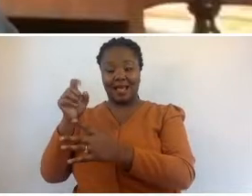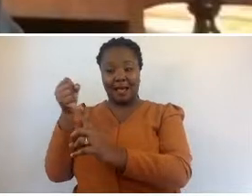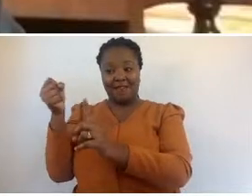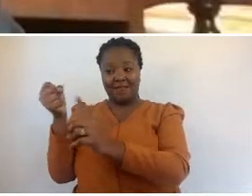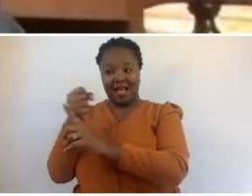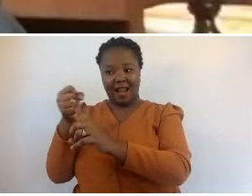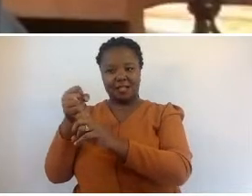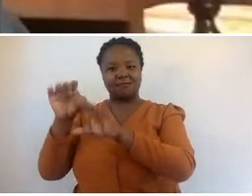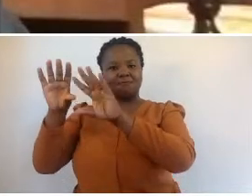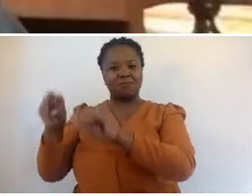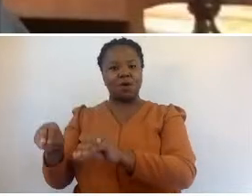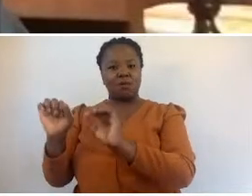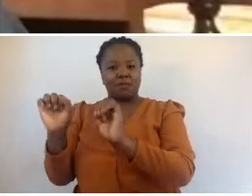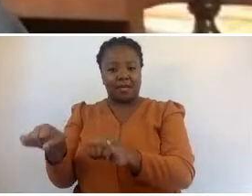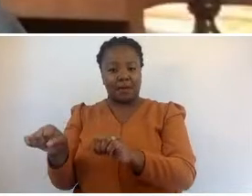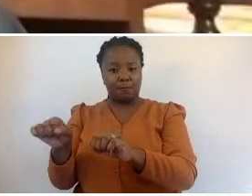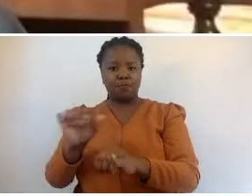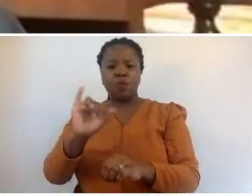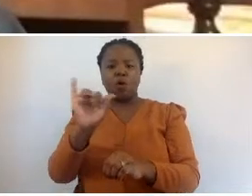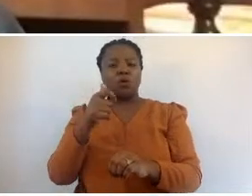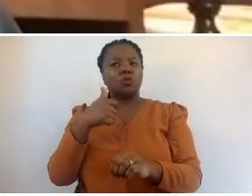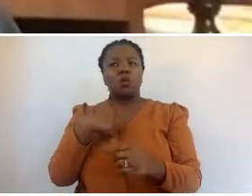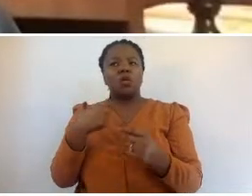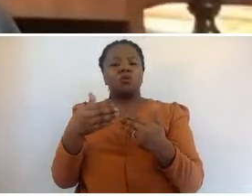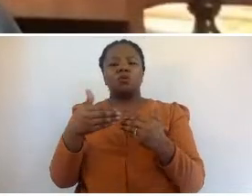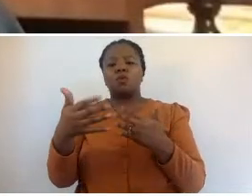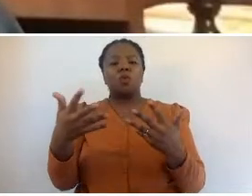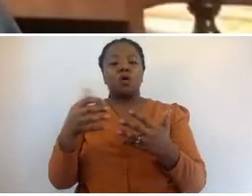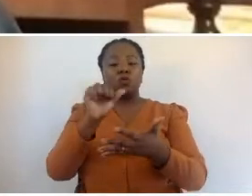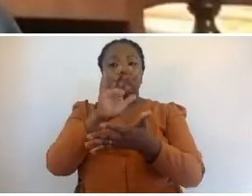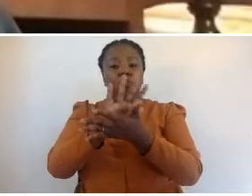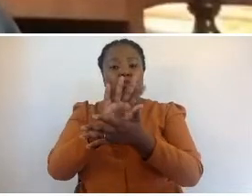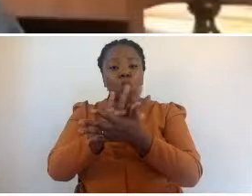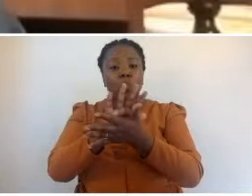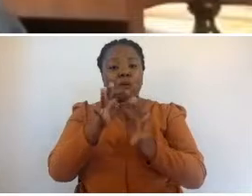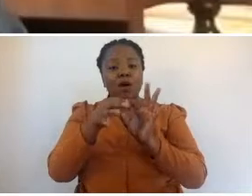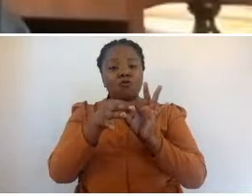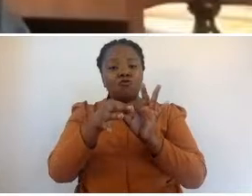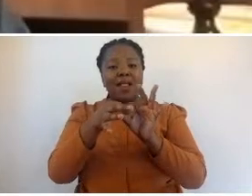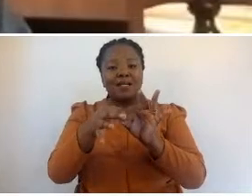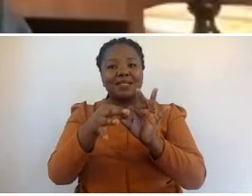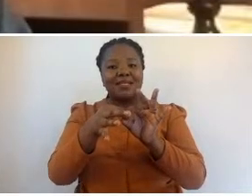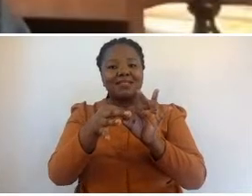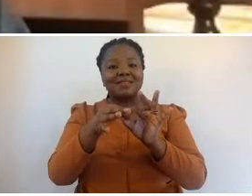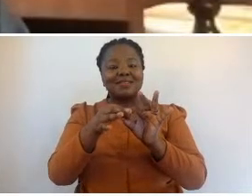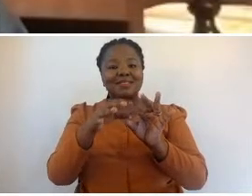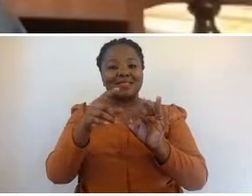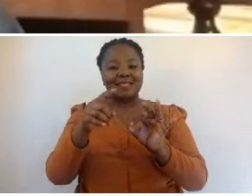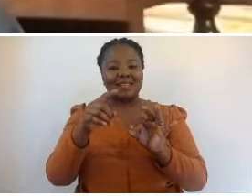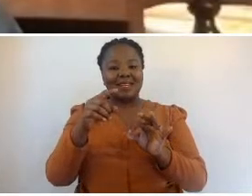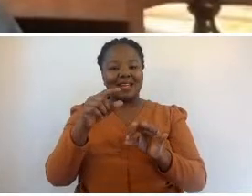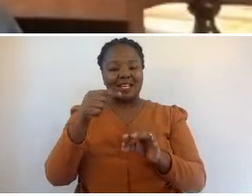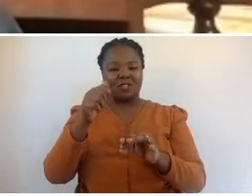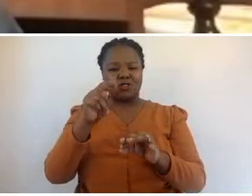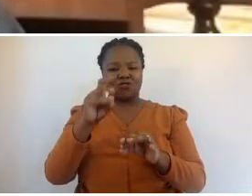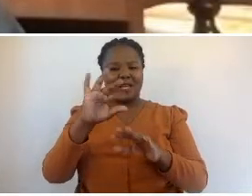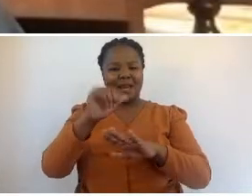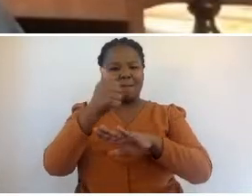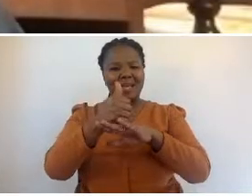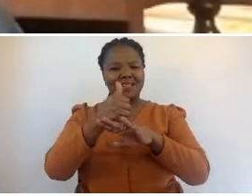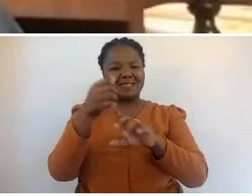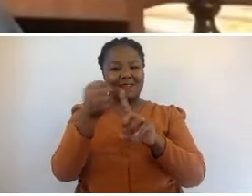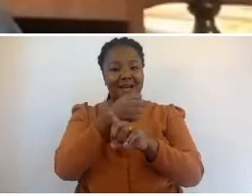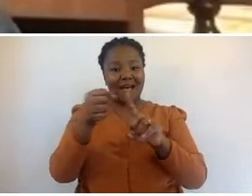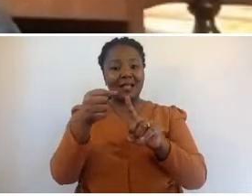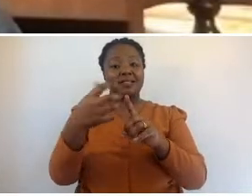l'école. Et nous agissons pour intégrer la lutte contre la violence sexuelle et sexiste. Nous